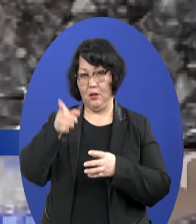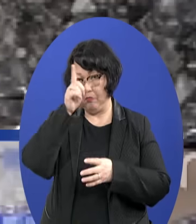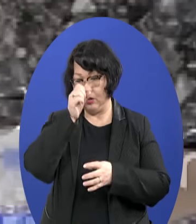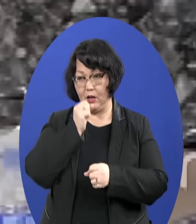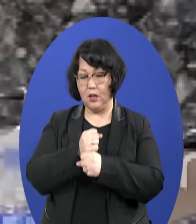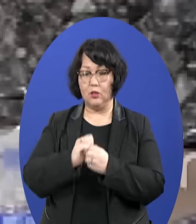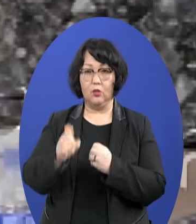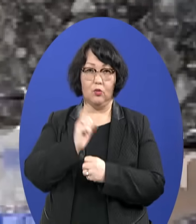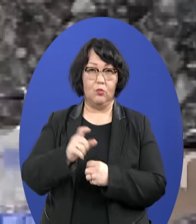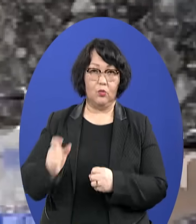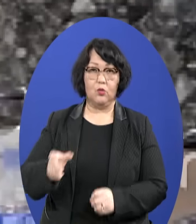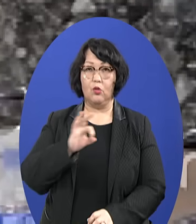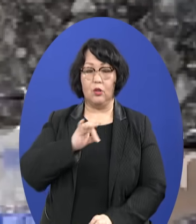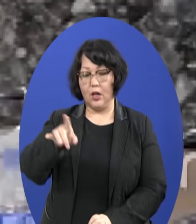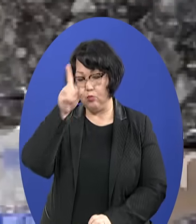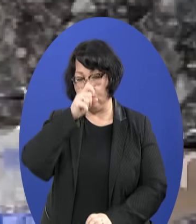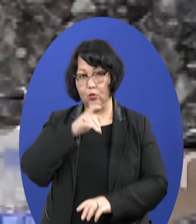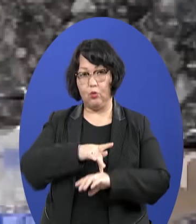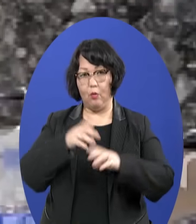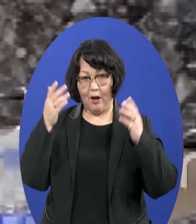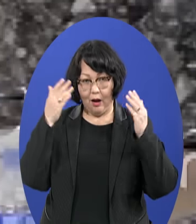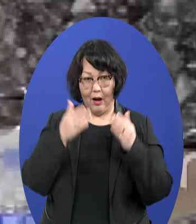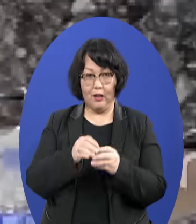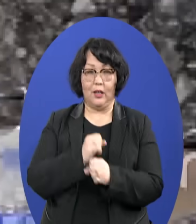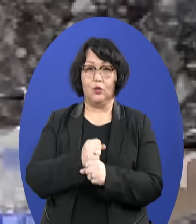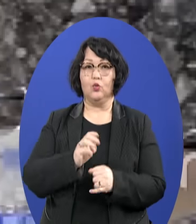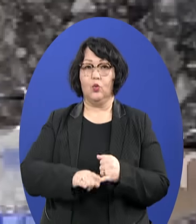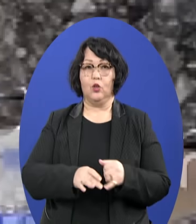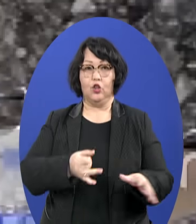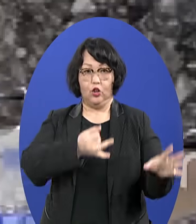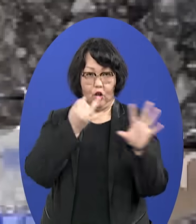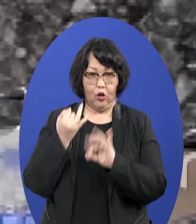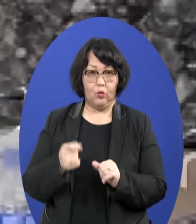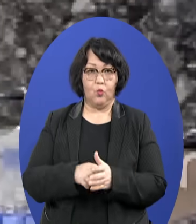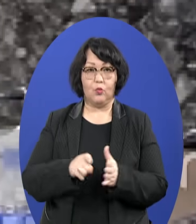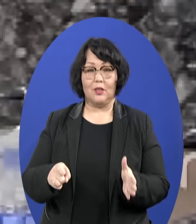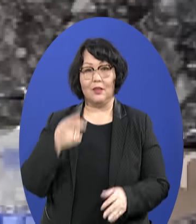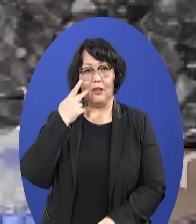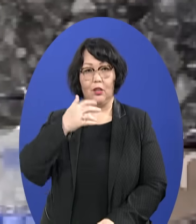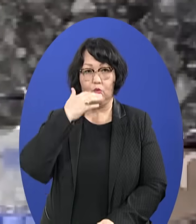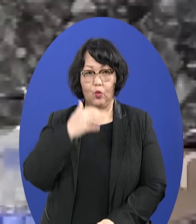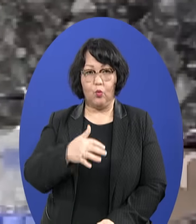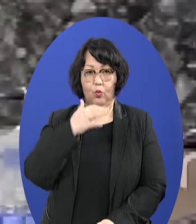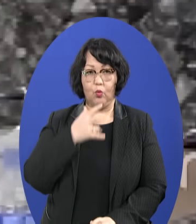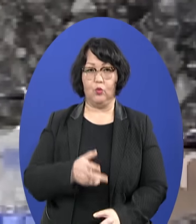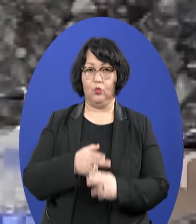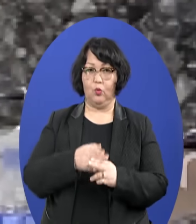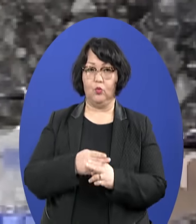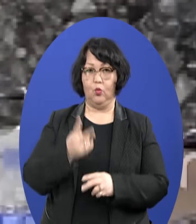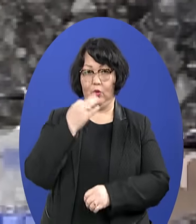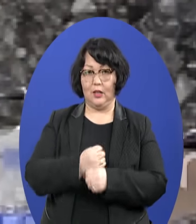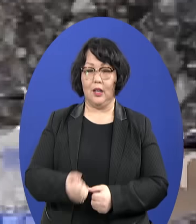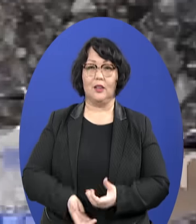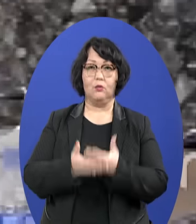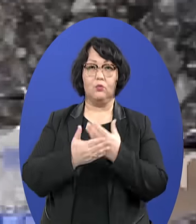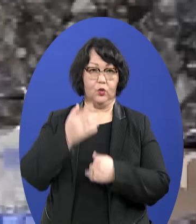нэр одоо гол хүчийг тавин ажиллаж байгаа. Сүүлийн 7 хоногийн хугацаанд бол байнга зөвлөн туслах үйл ажиллагаанд нь дэмжлэх